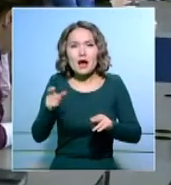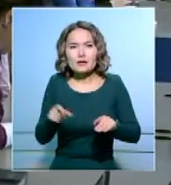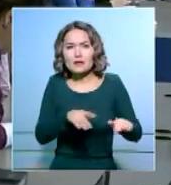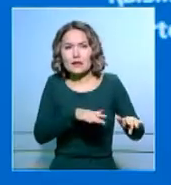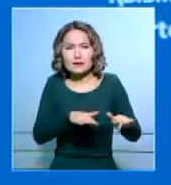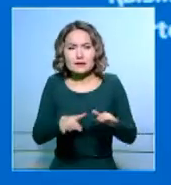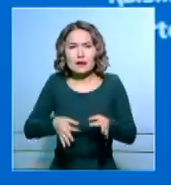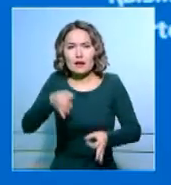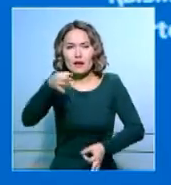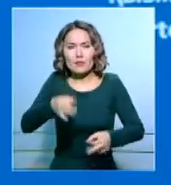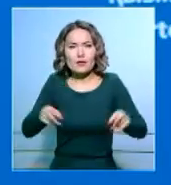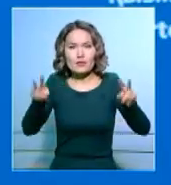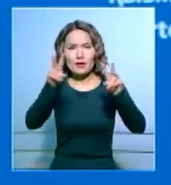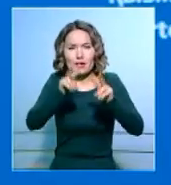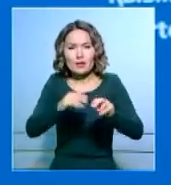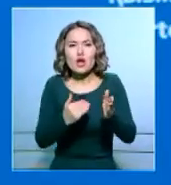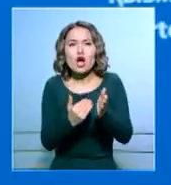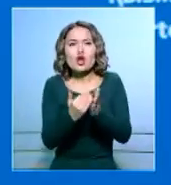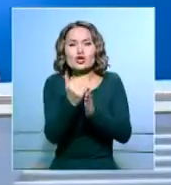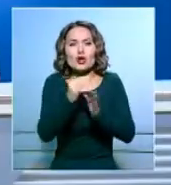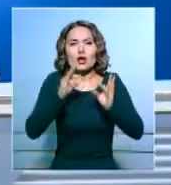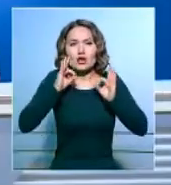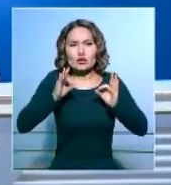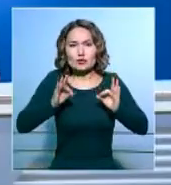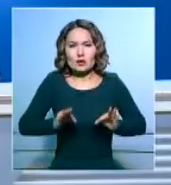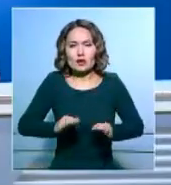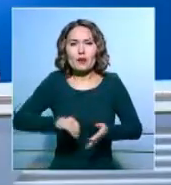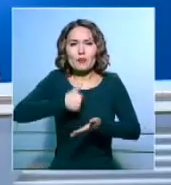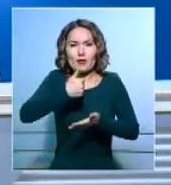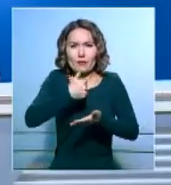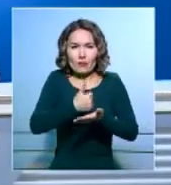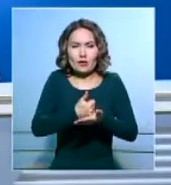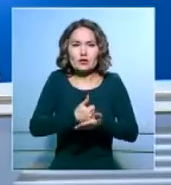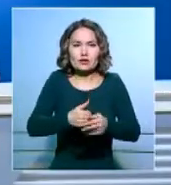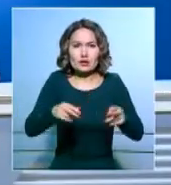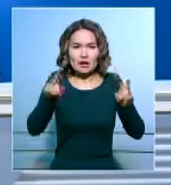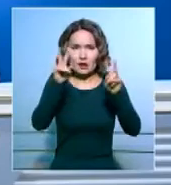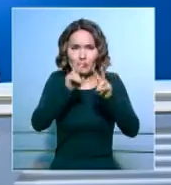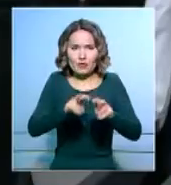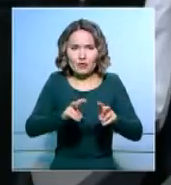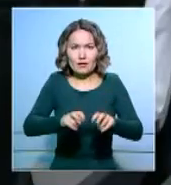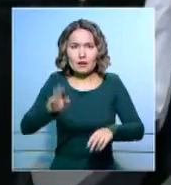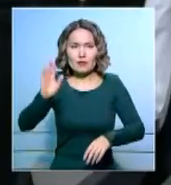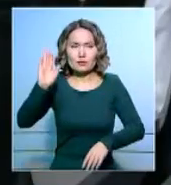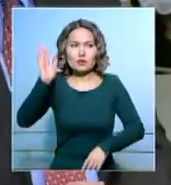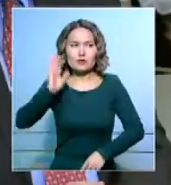жоғарғы деңгейдегі судьялар қатысатын болғандықтан прокурорлар онан шеттетілуде екен.